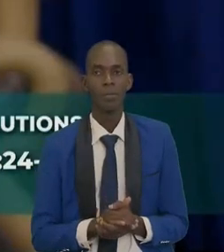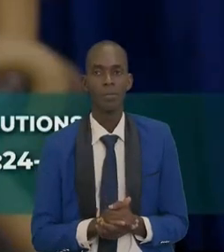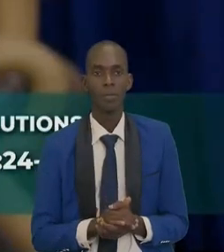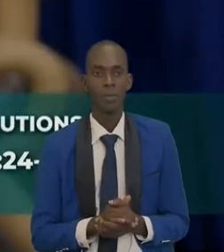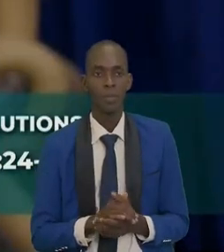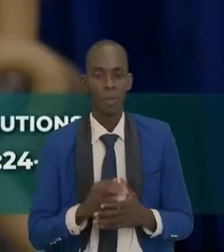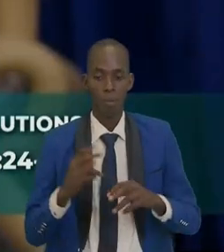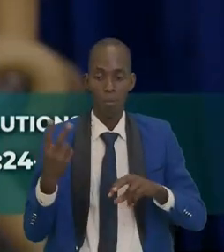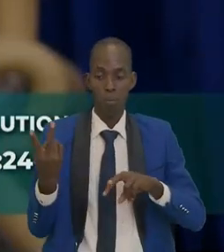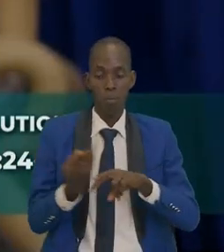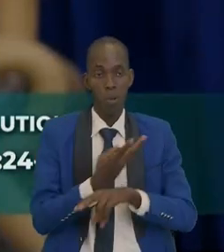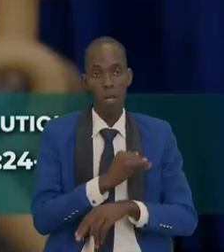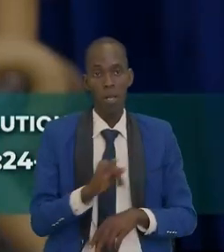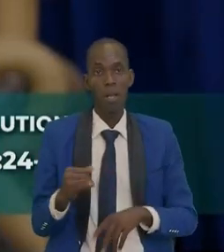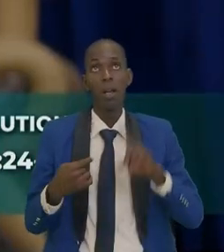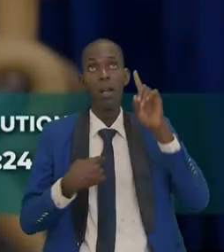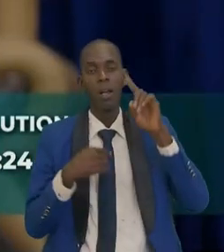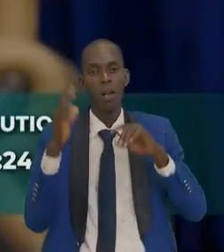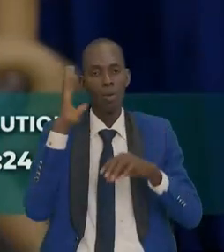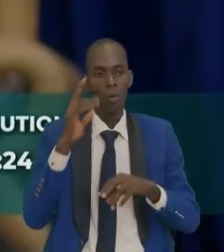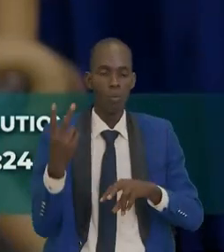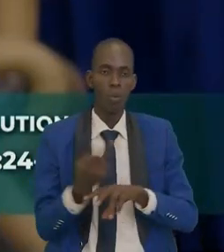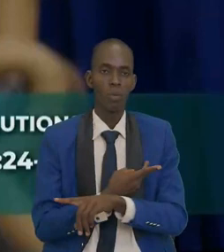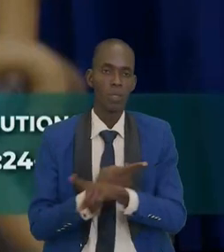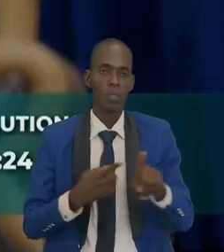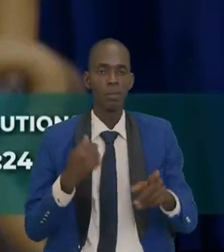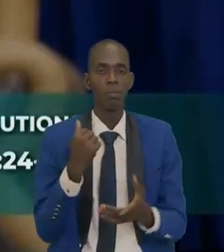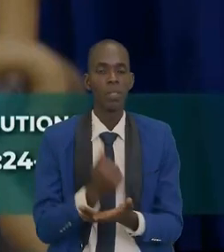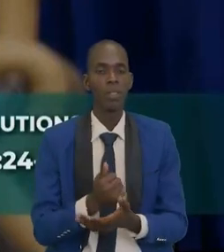Et je multiplierai ta postérité.